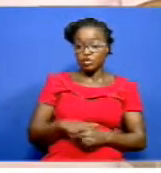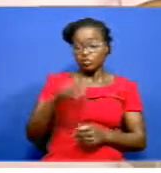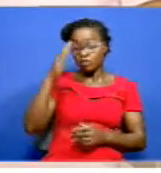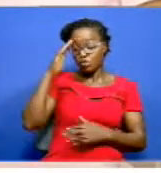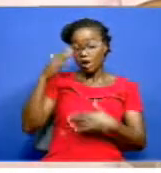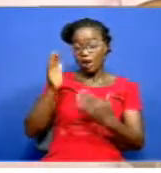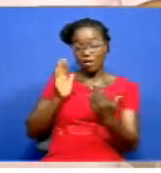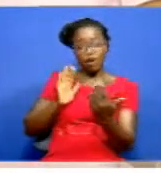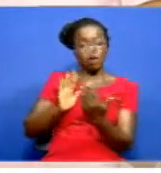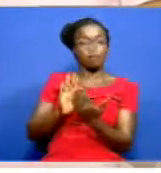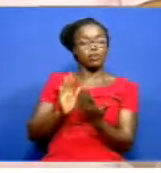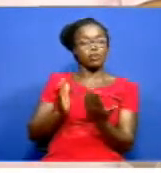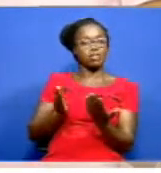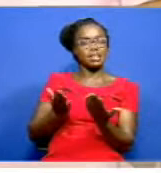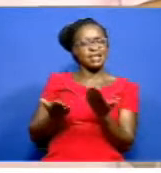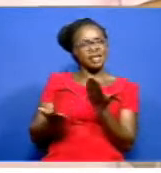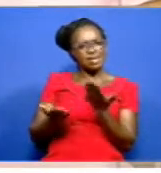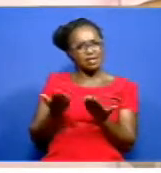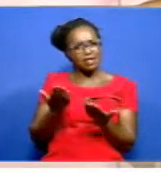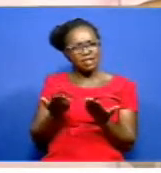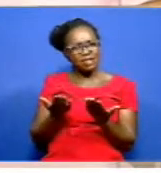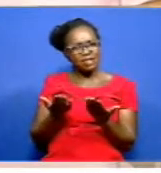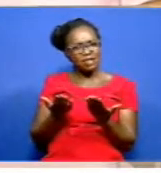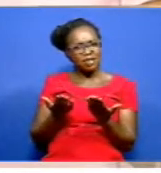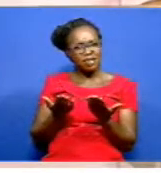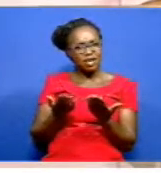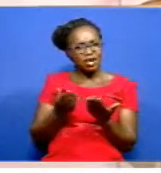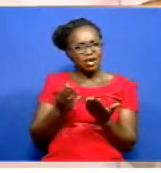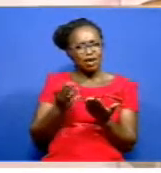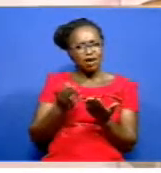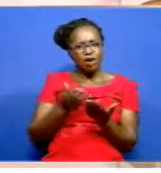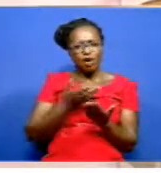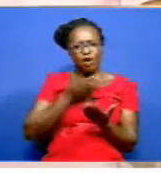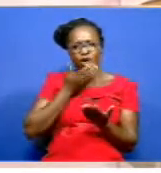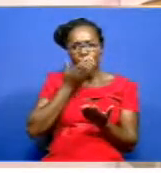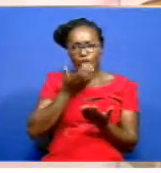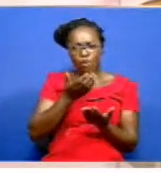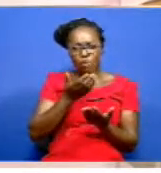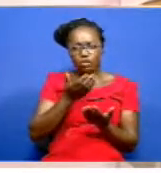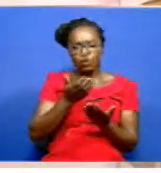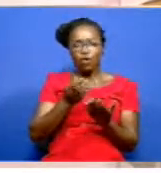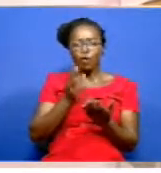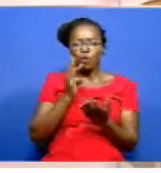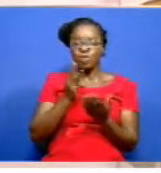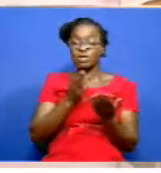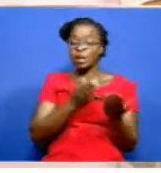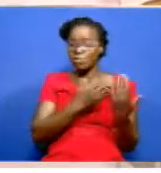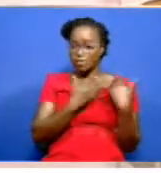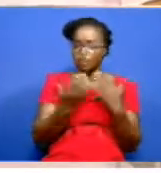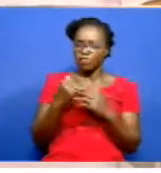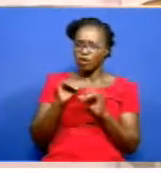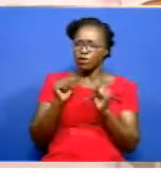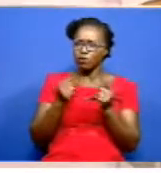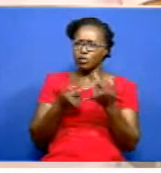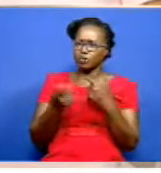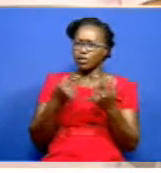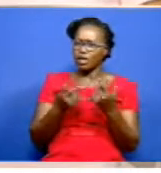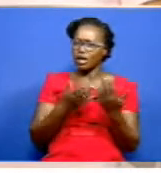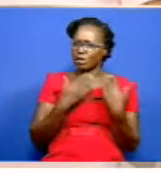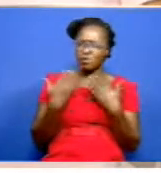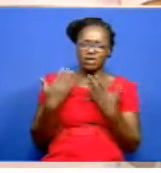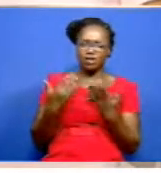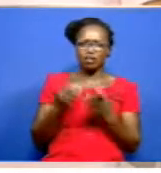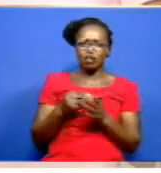approach. Either umwambie kuna maji moto kwa bafu, unaweza kuja kidogo uoge,